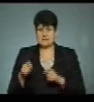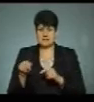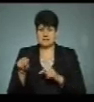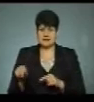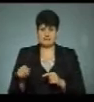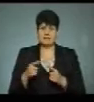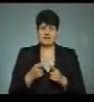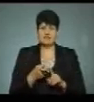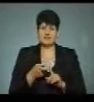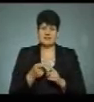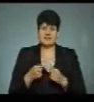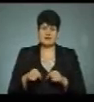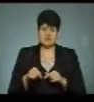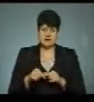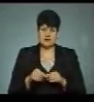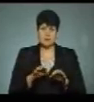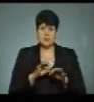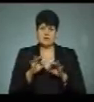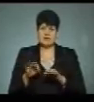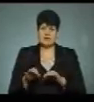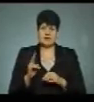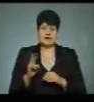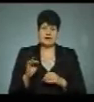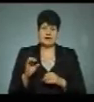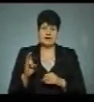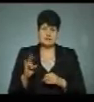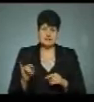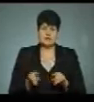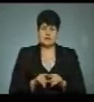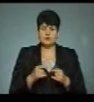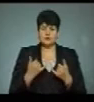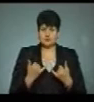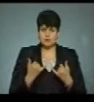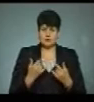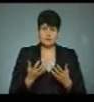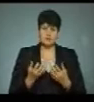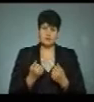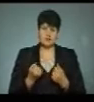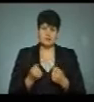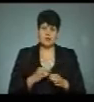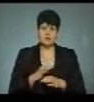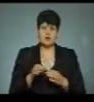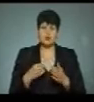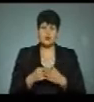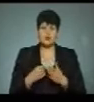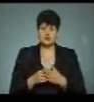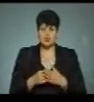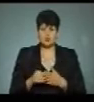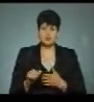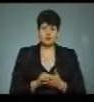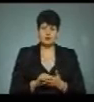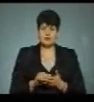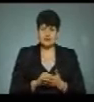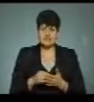інфекційне відділення. По підведенню кисню також сьогодні якраз ми отримали проектно-кошторисну